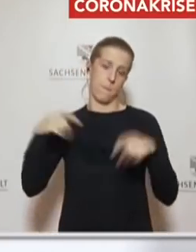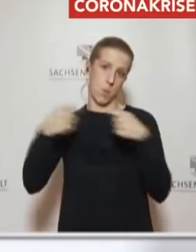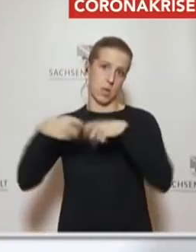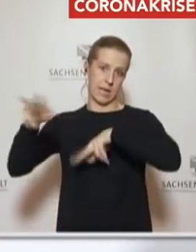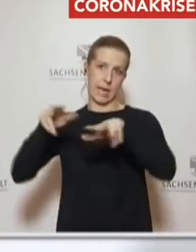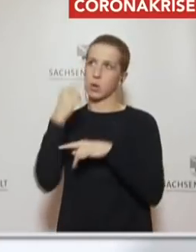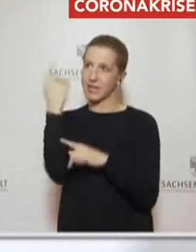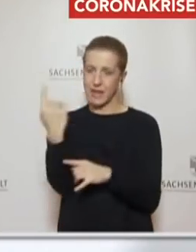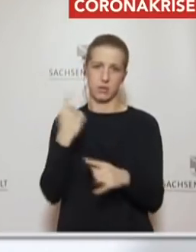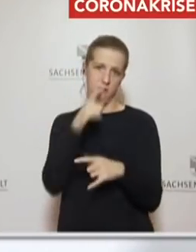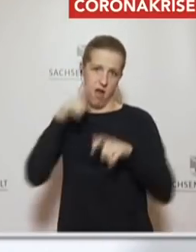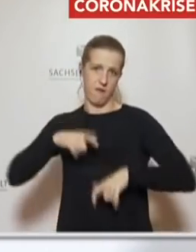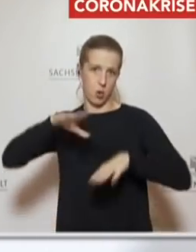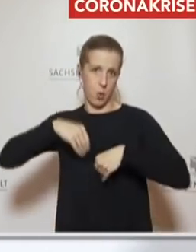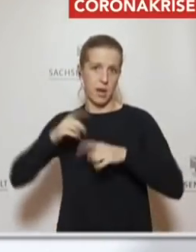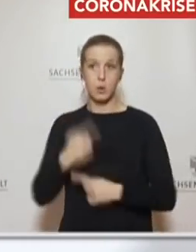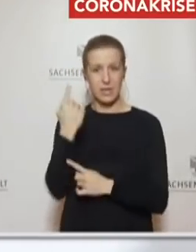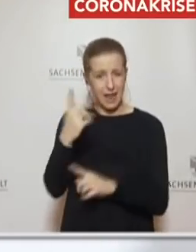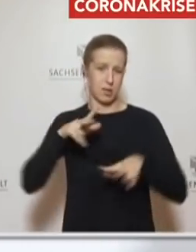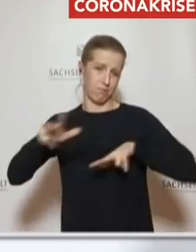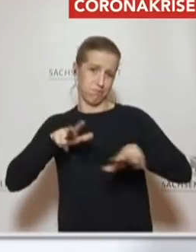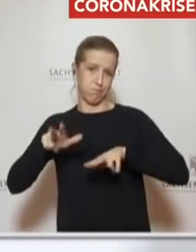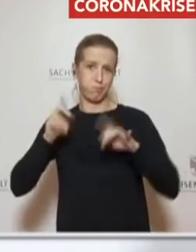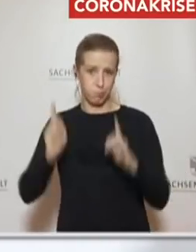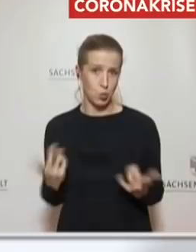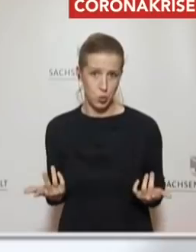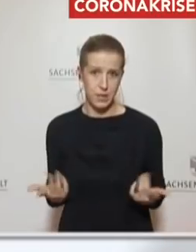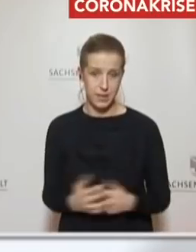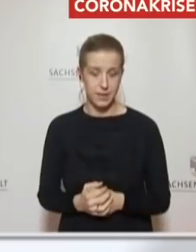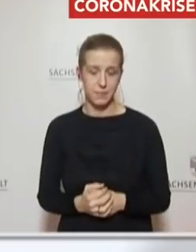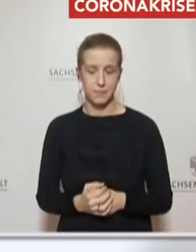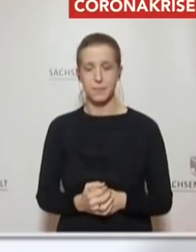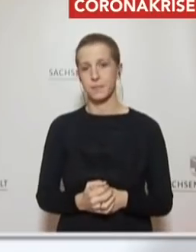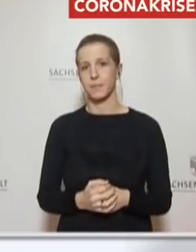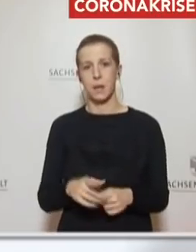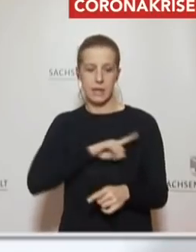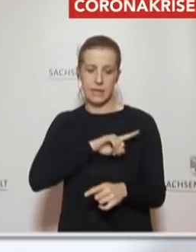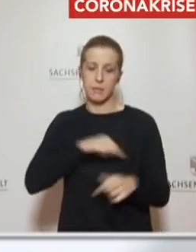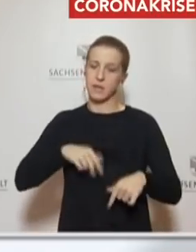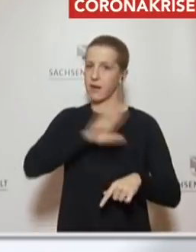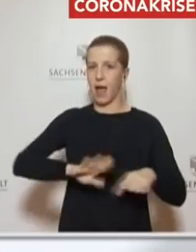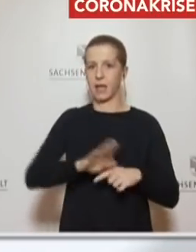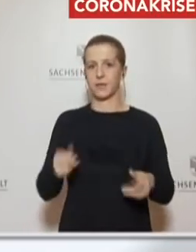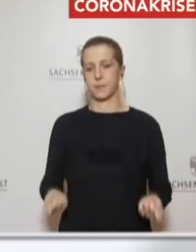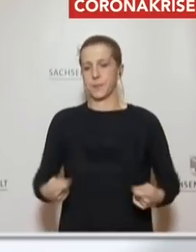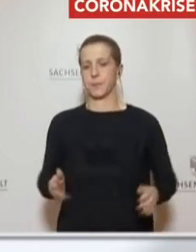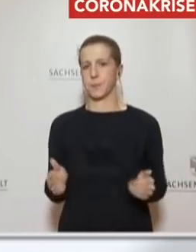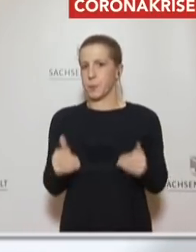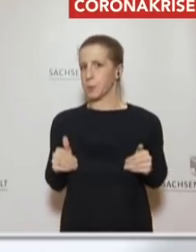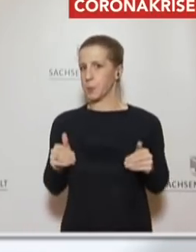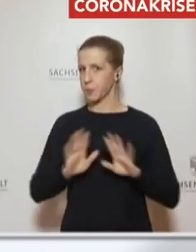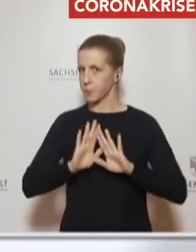die Religionsvertreter an der Spitze, dann in die gemeindlichen Strukturen hinein transportiert